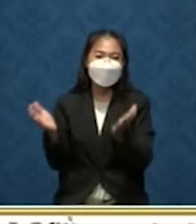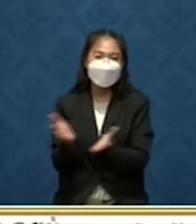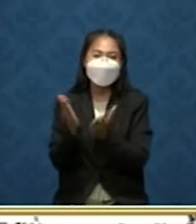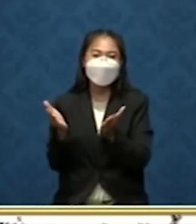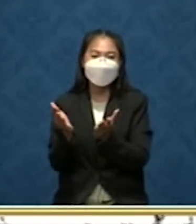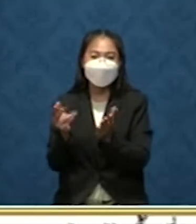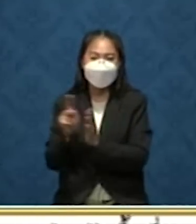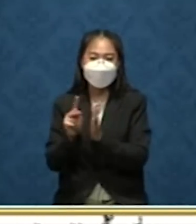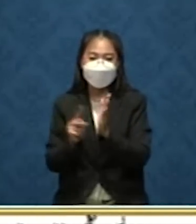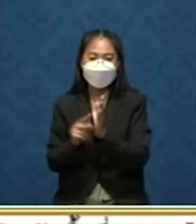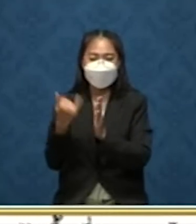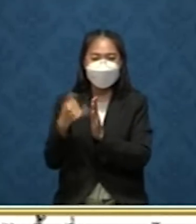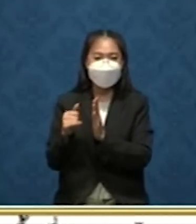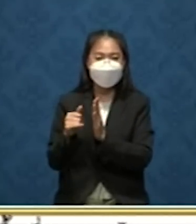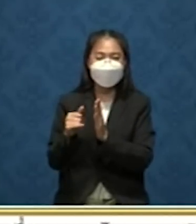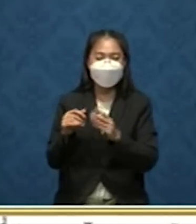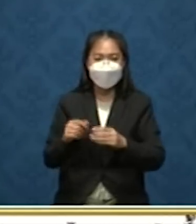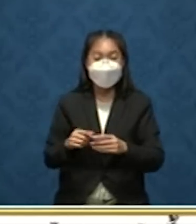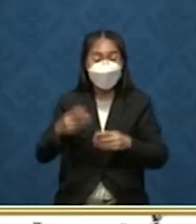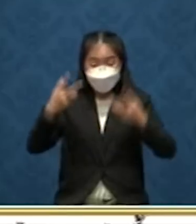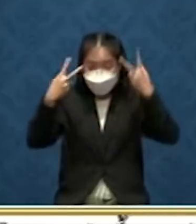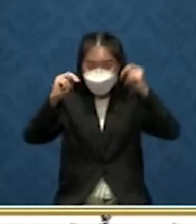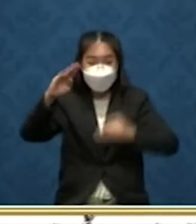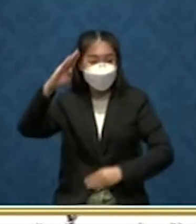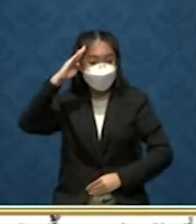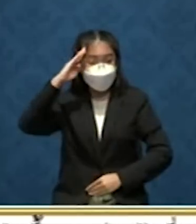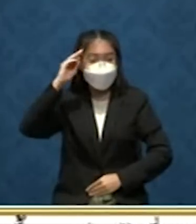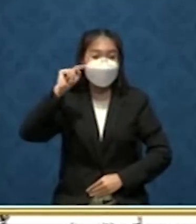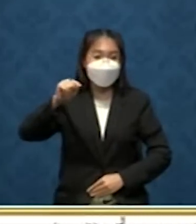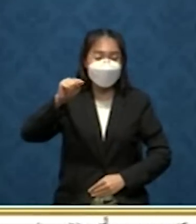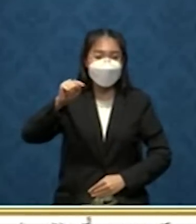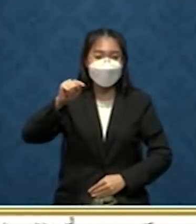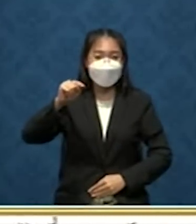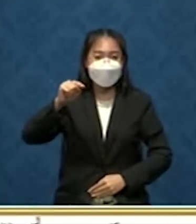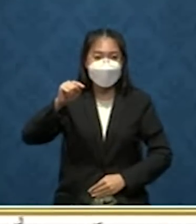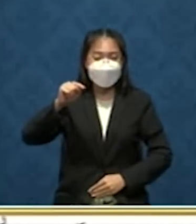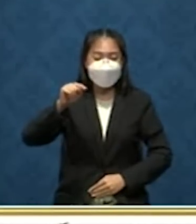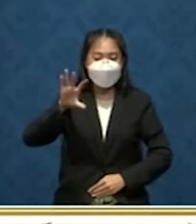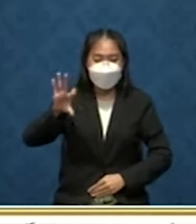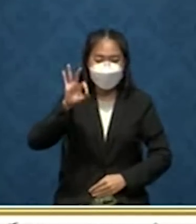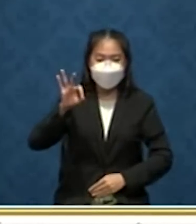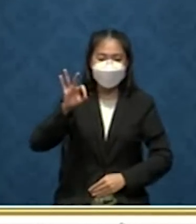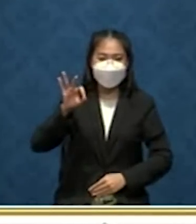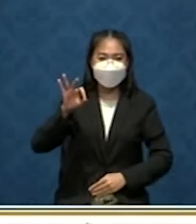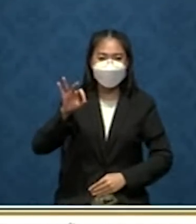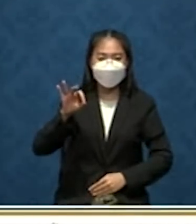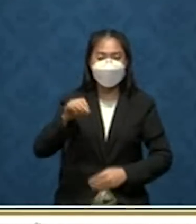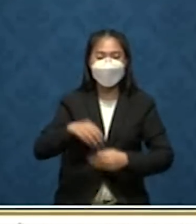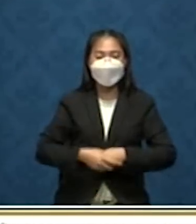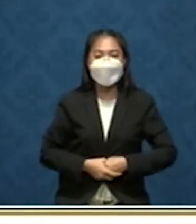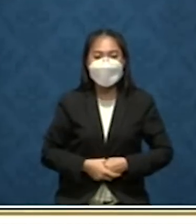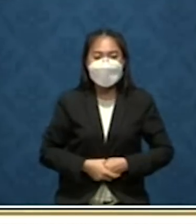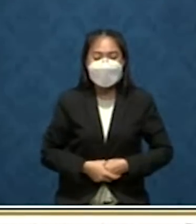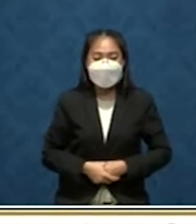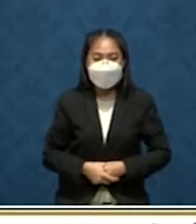กังวลการที่ผลเอกประยุติไม่เอาตัวคุธรรรนัต์มาสอบถวนท่านประทานครับ